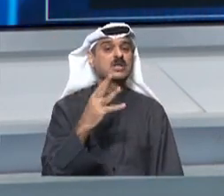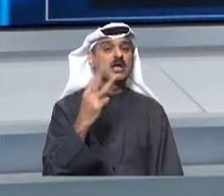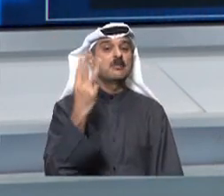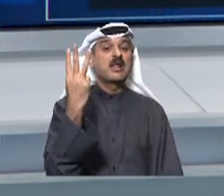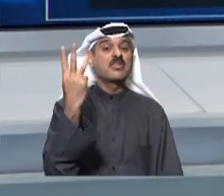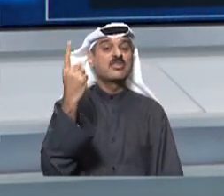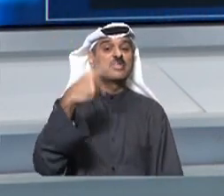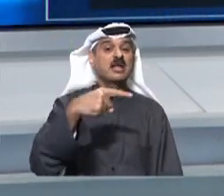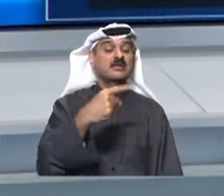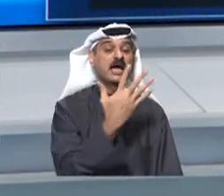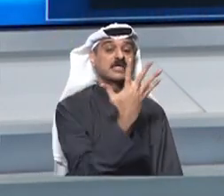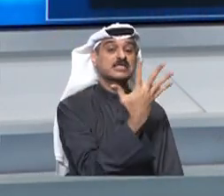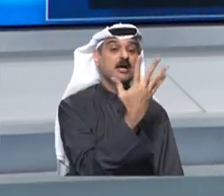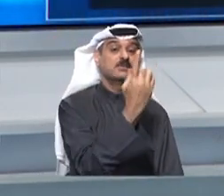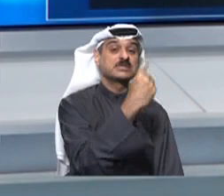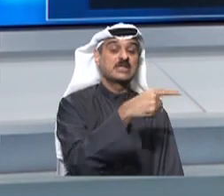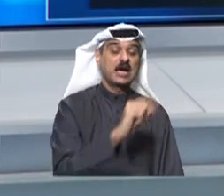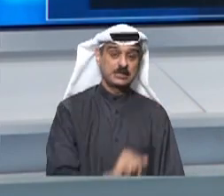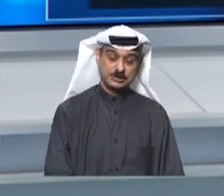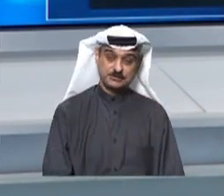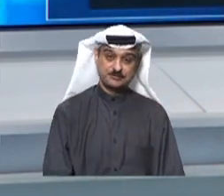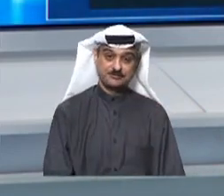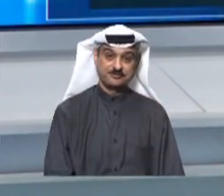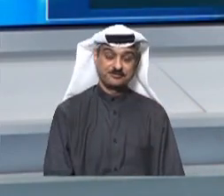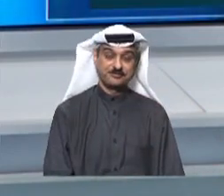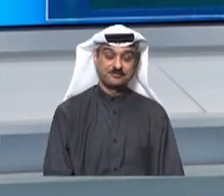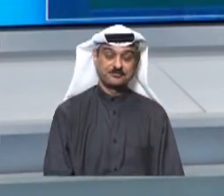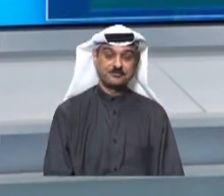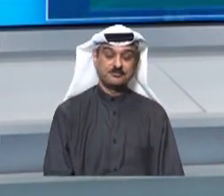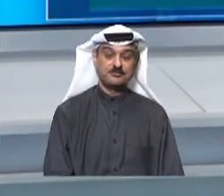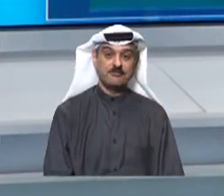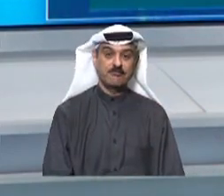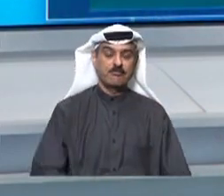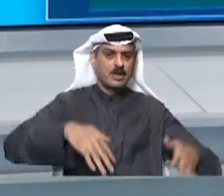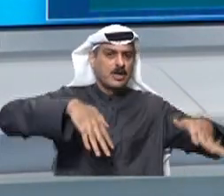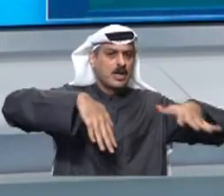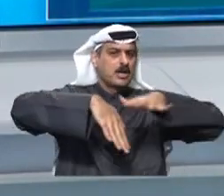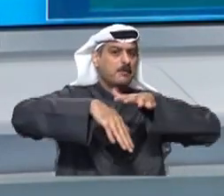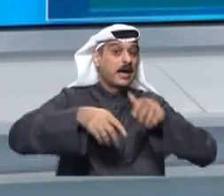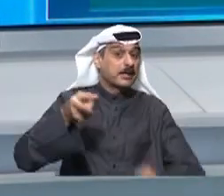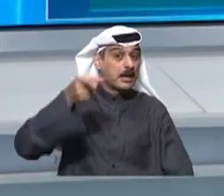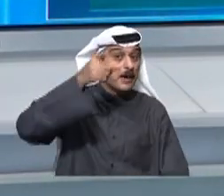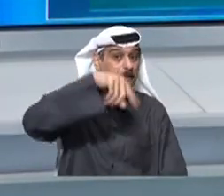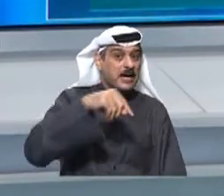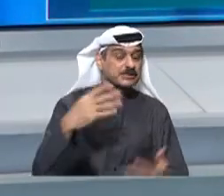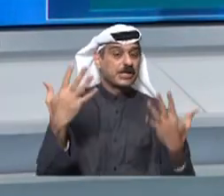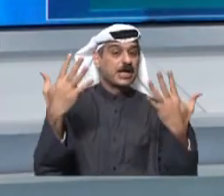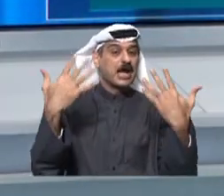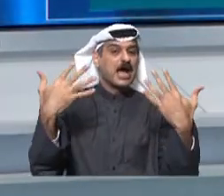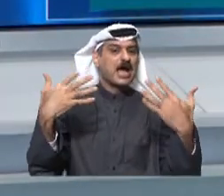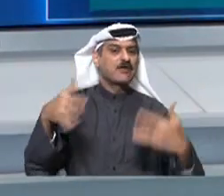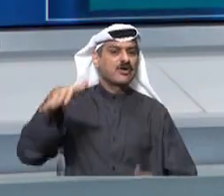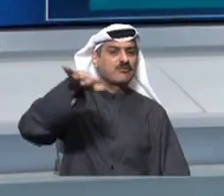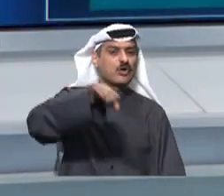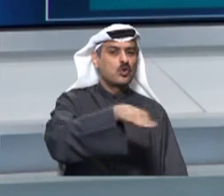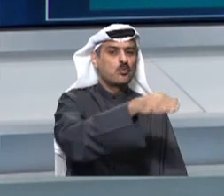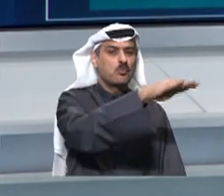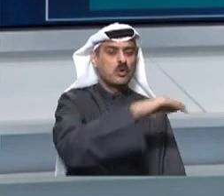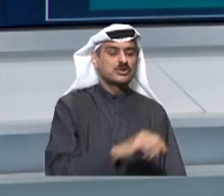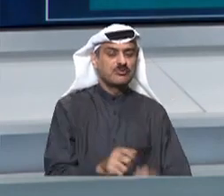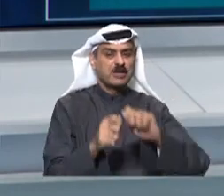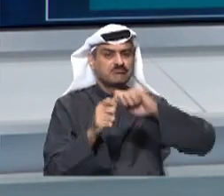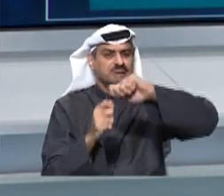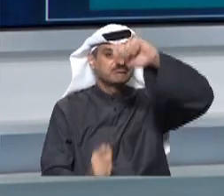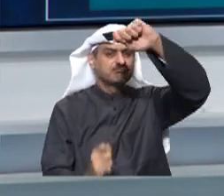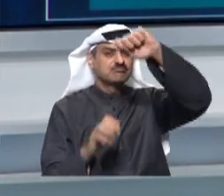إلى 15 درجة مئوية في معظم المناطق البرية. البحر خلال يوم الغد راح يكون خفيف إلى معتدل الموج، يصل ارتفاع